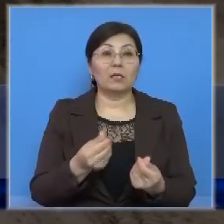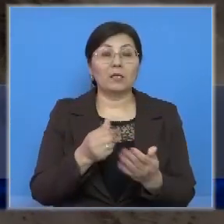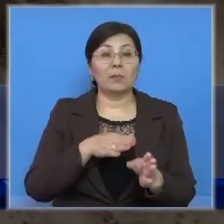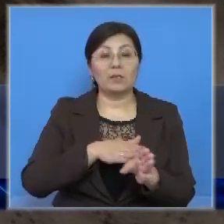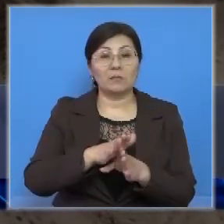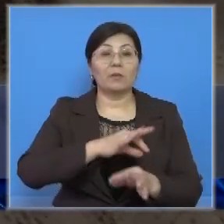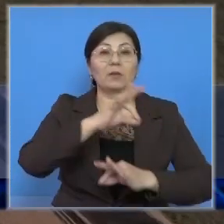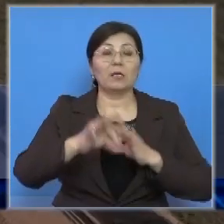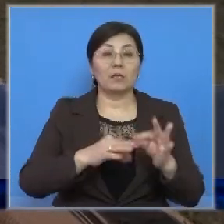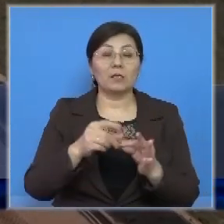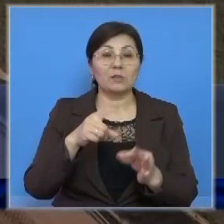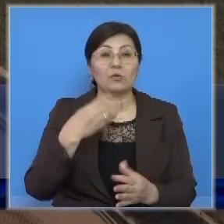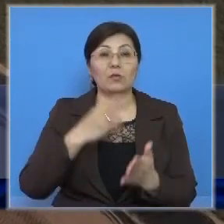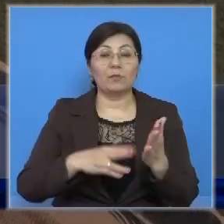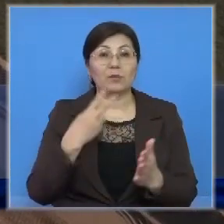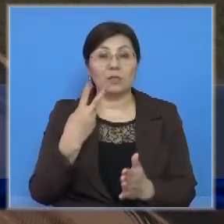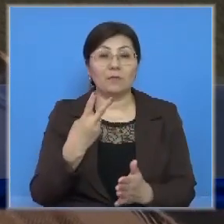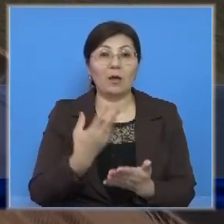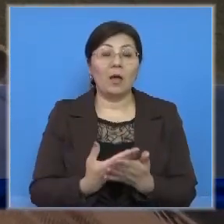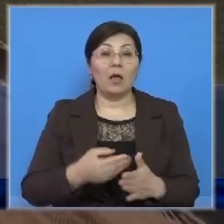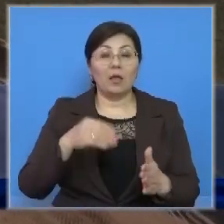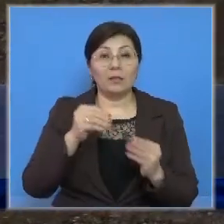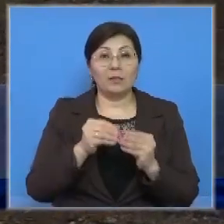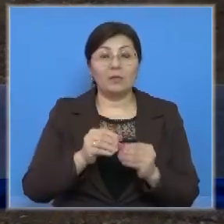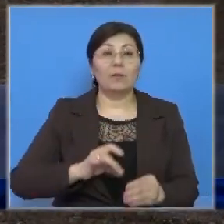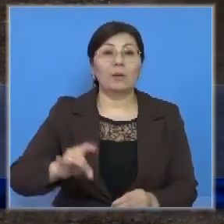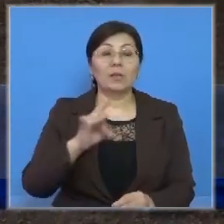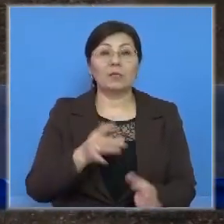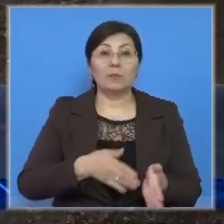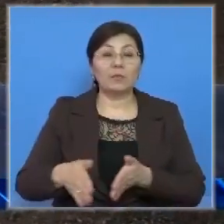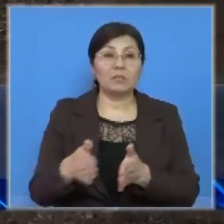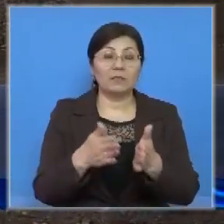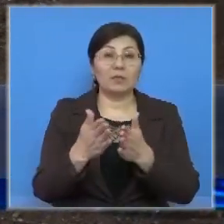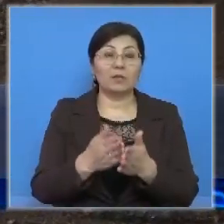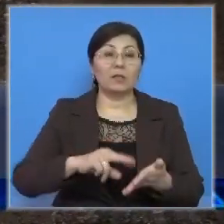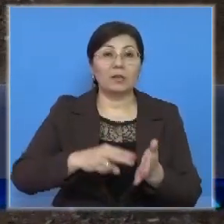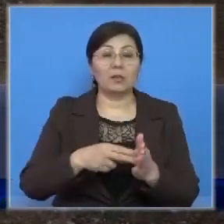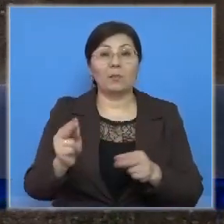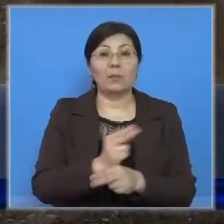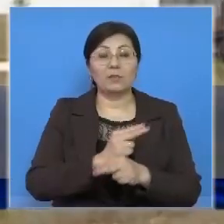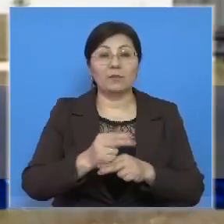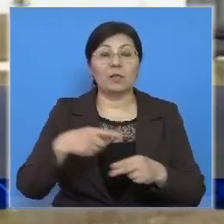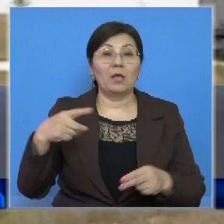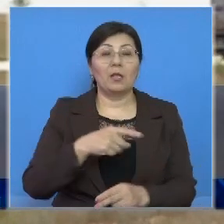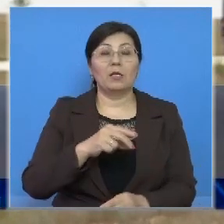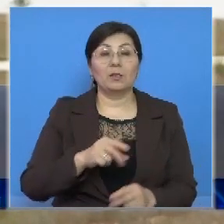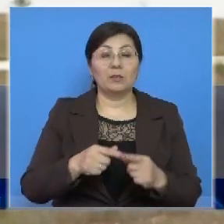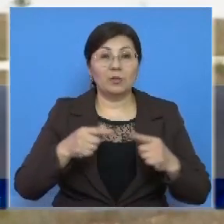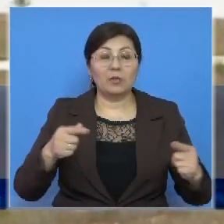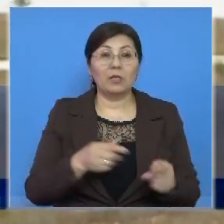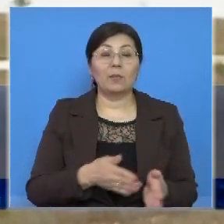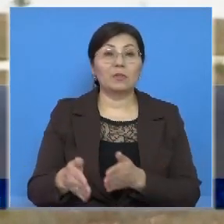реализовать 192 проекта, 10 из которых по республиканским дорогам. В целом планируется отремонтировать более 1000 километров